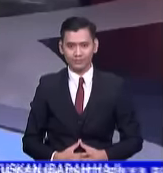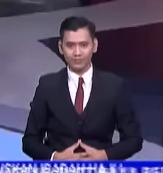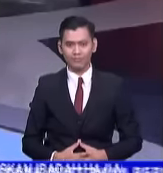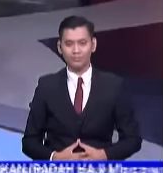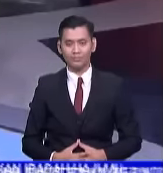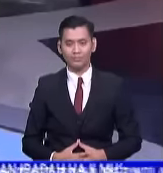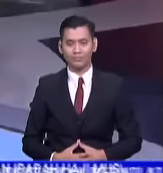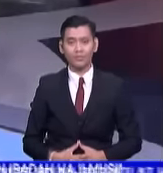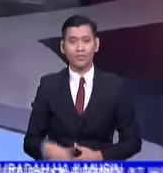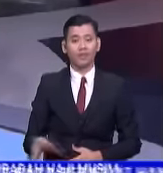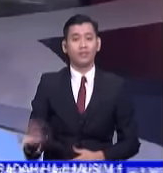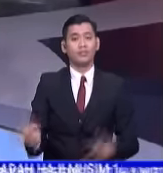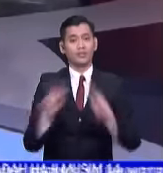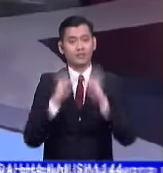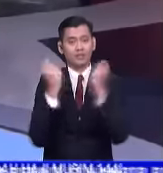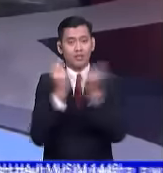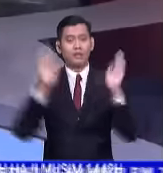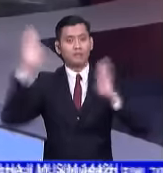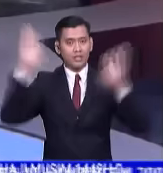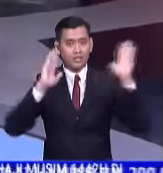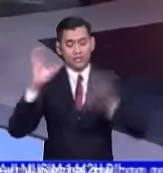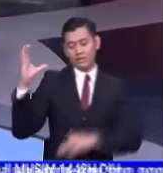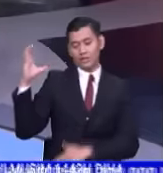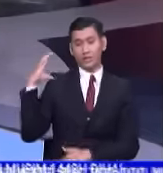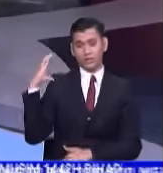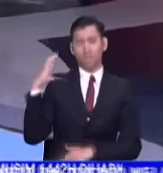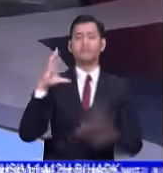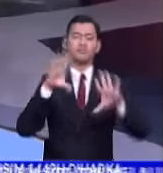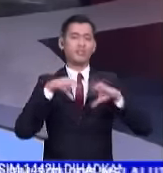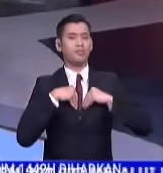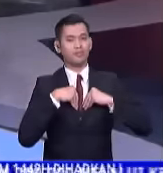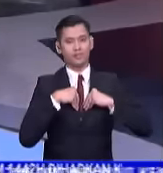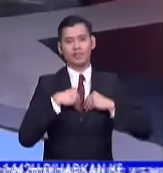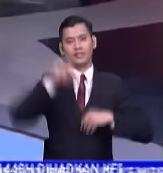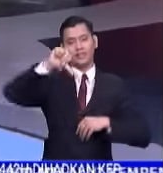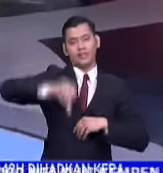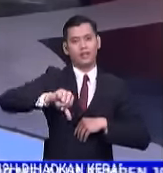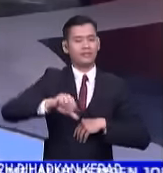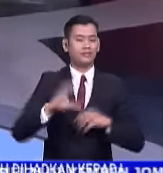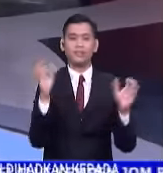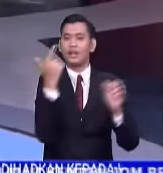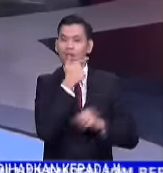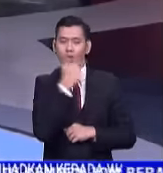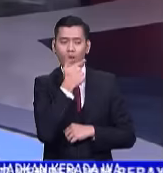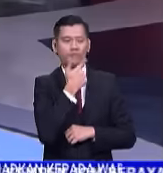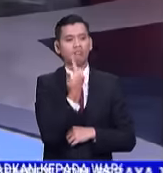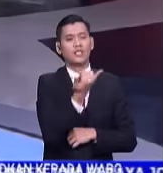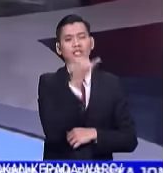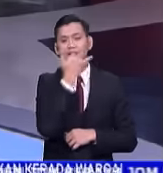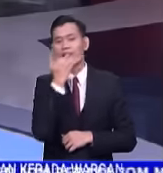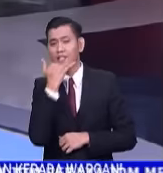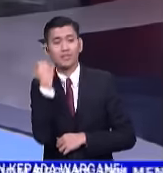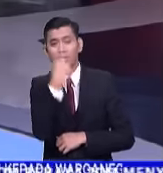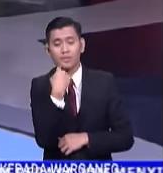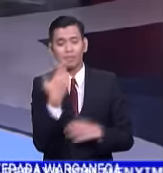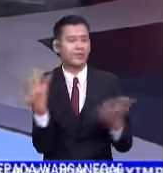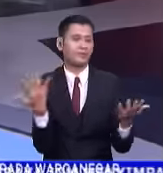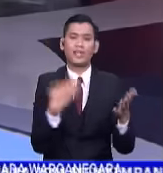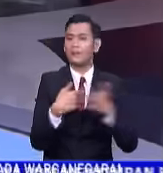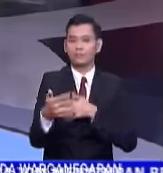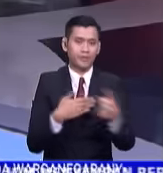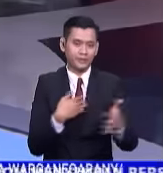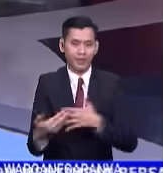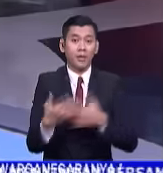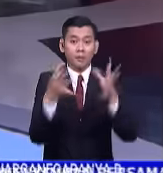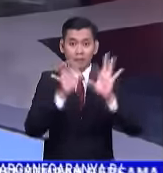Dalam pada itu, Tan Cheng Ho menerima kekalahan tersebut dengan hati terbuka dan tidak mahu menunding jari kepada mana-mana pihak. Bagi Tan Cheng Ho, apa